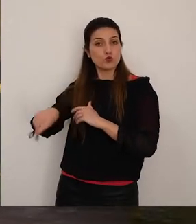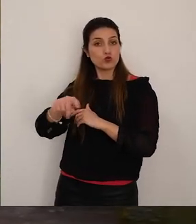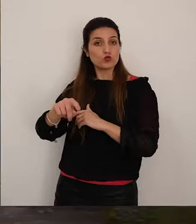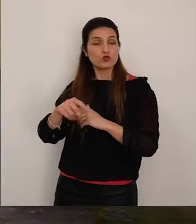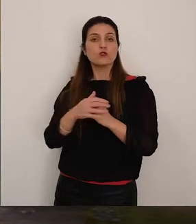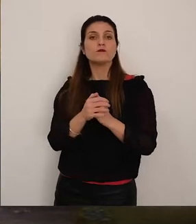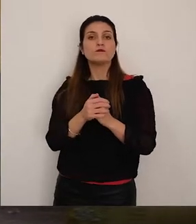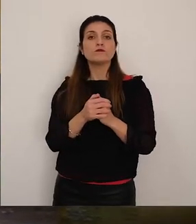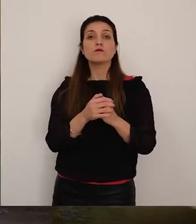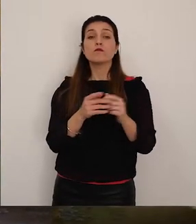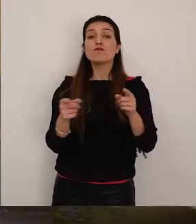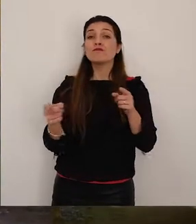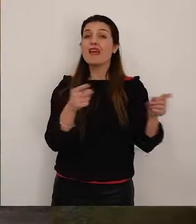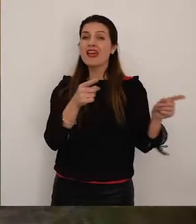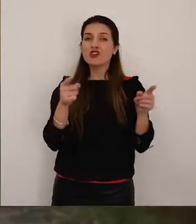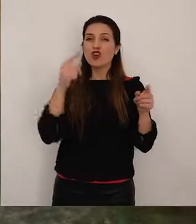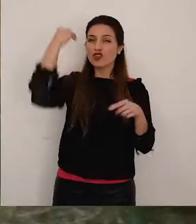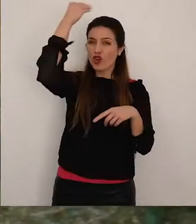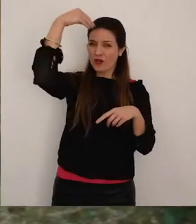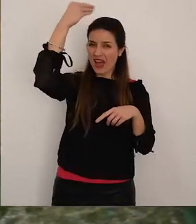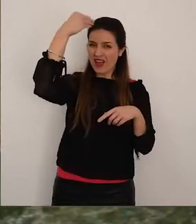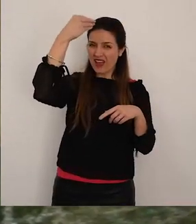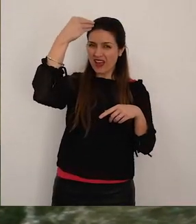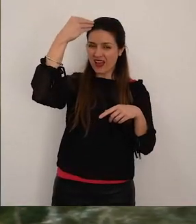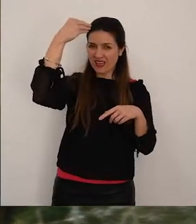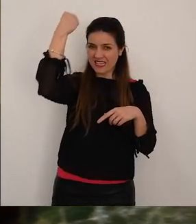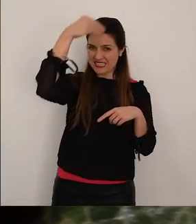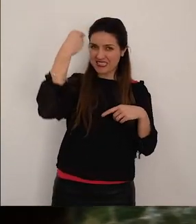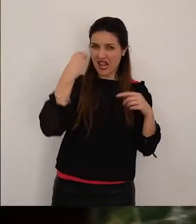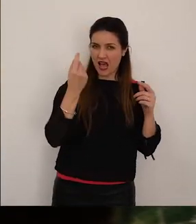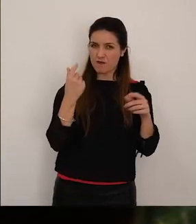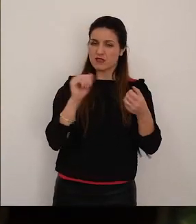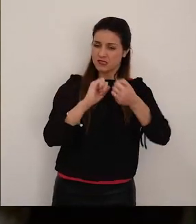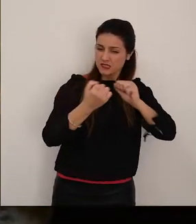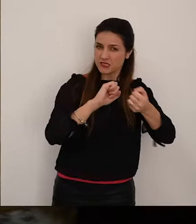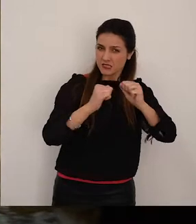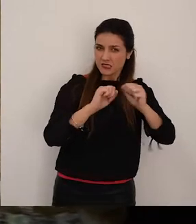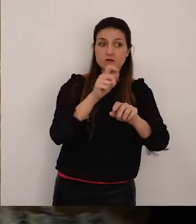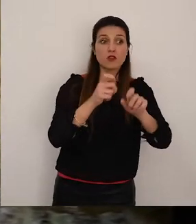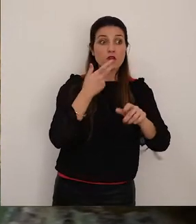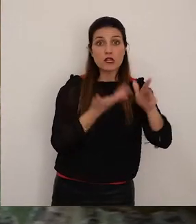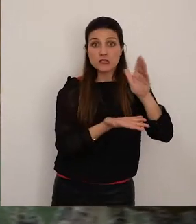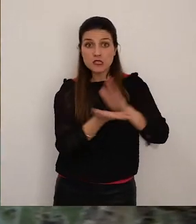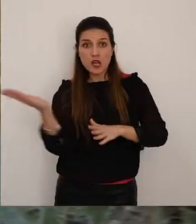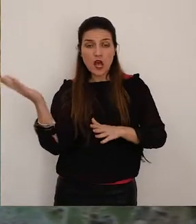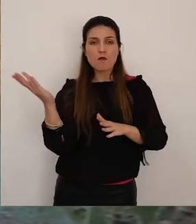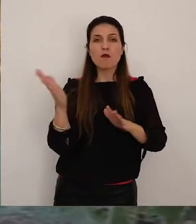dalla persecuzione durante il periodo delle lotte iconoclaste susseguitesi dall'VIII al X secolo.